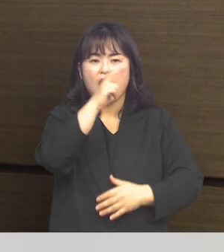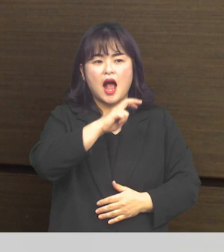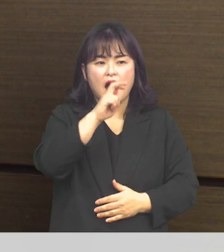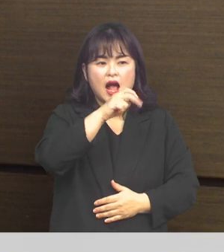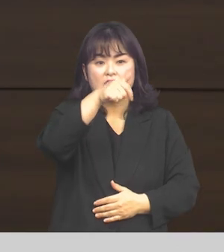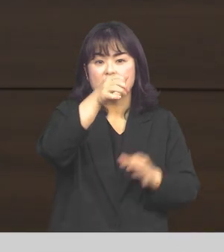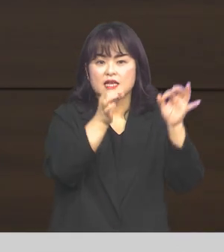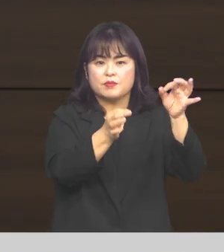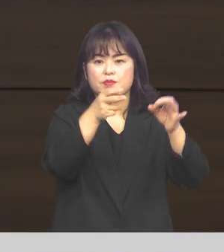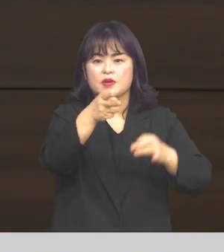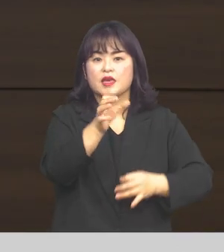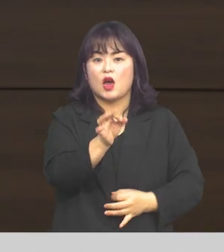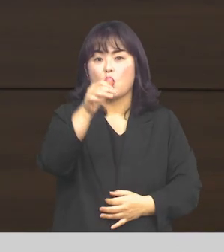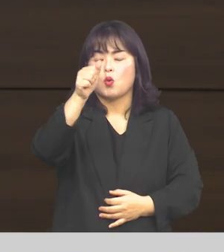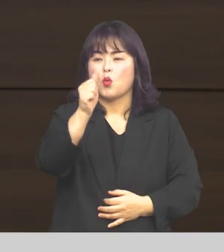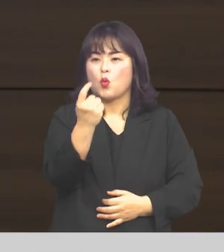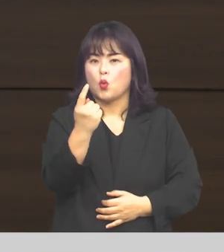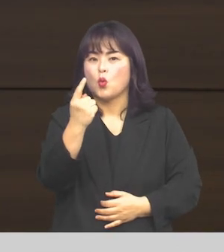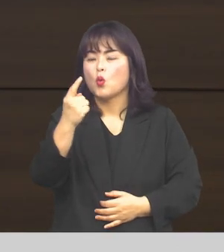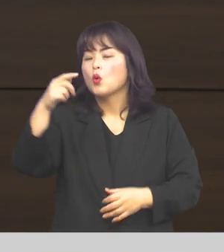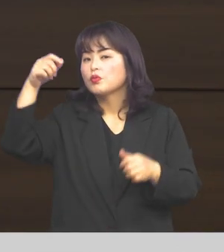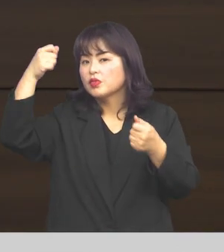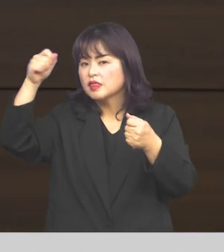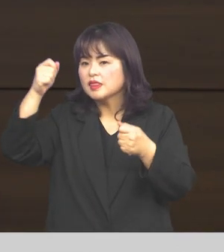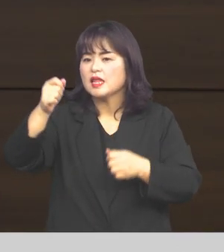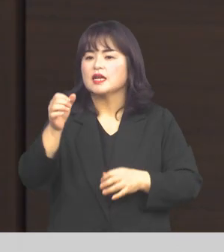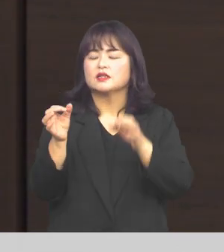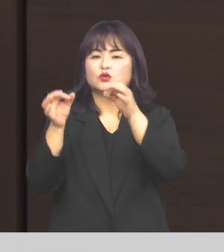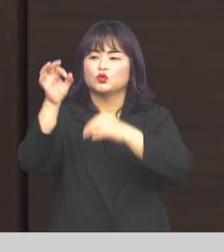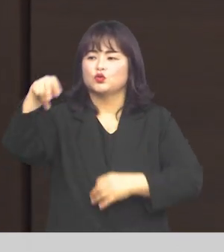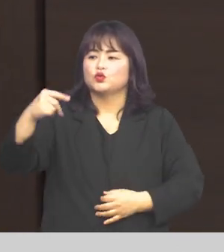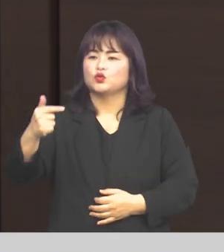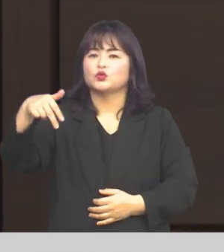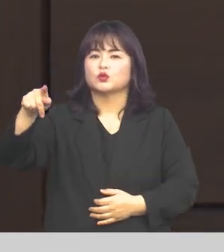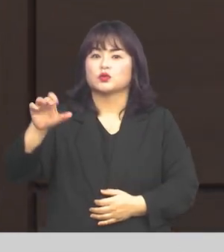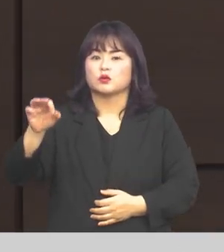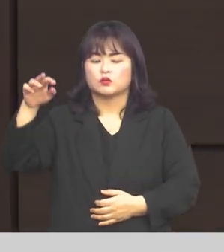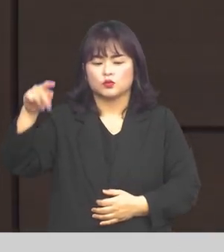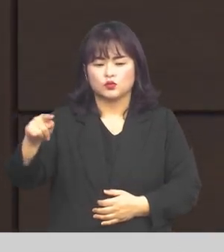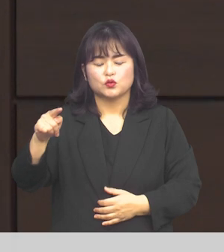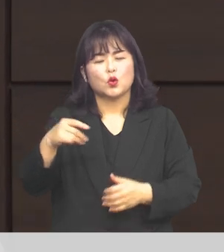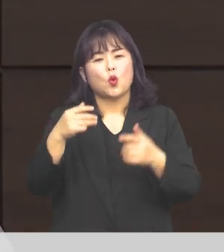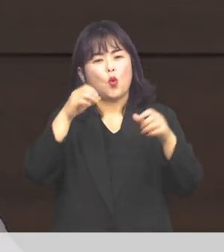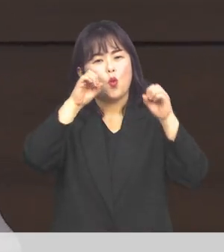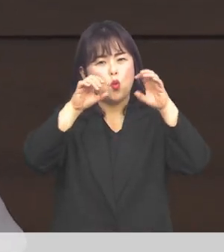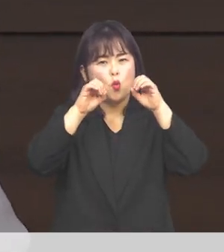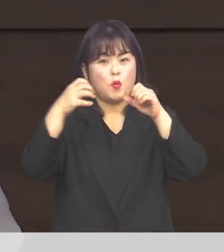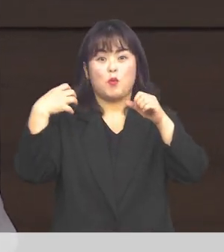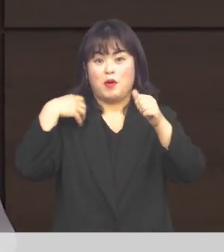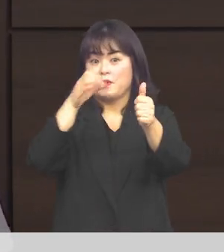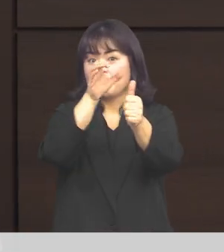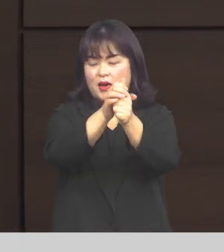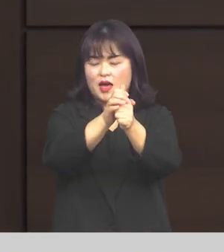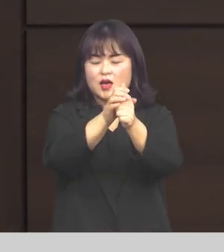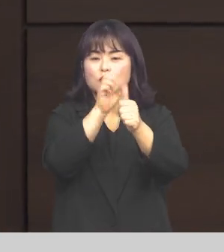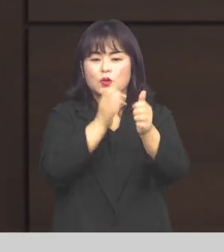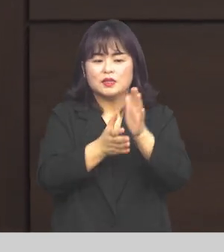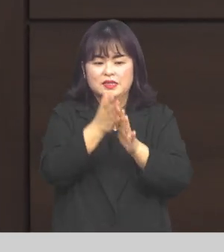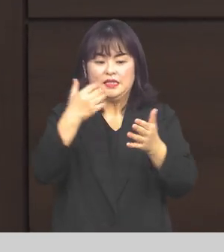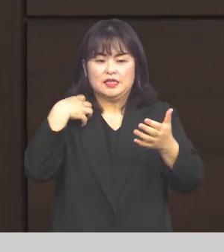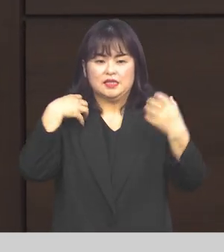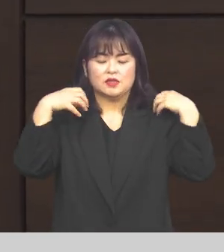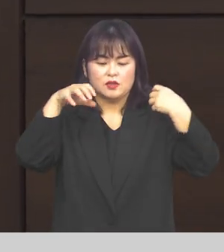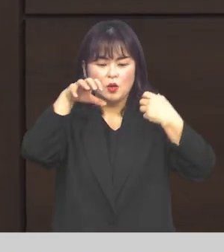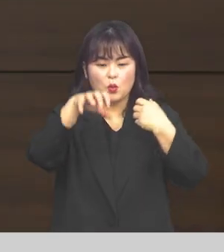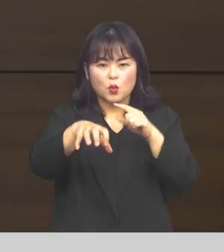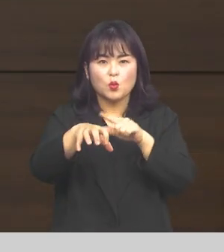용인특례시가 가수 김경호 씨와 방송인 윤정수 씨를 홍보대사로 위촉했습니다. 25일 용인시청 시장